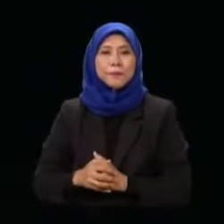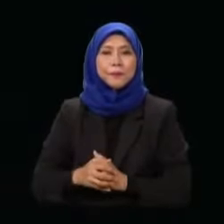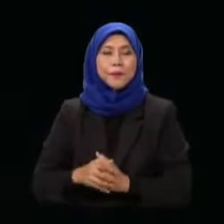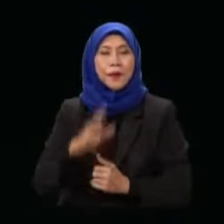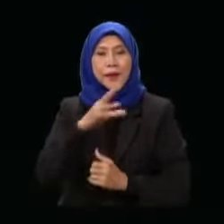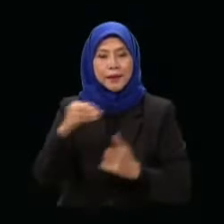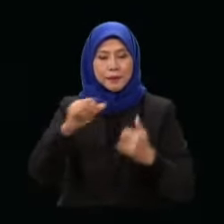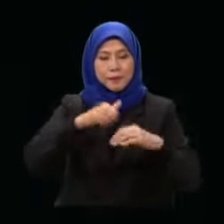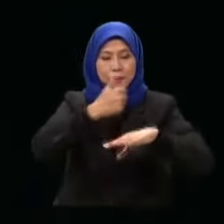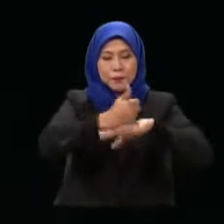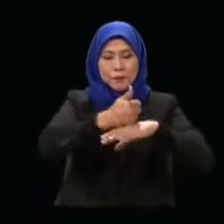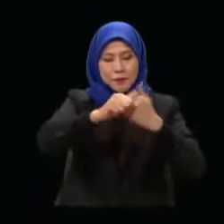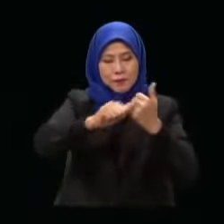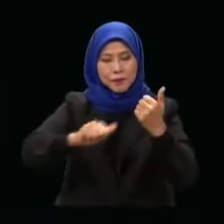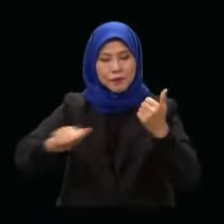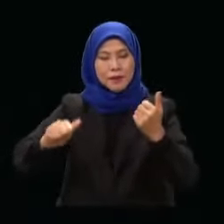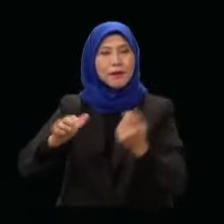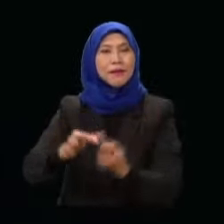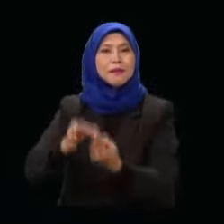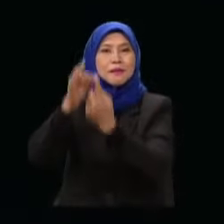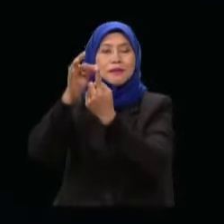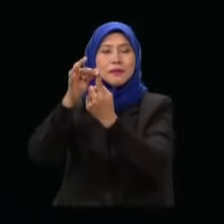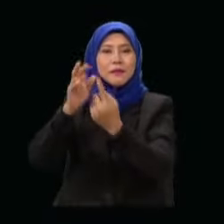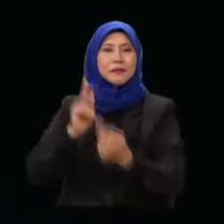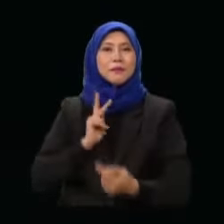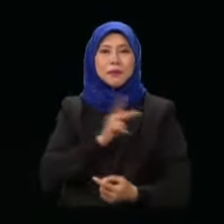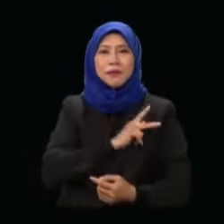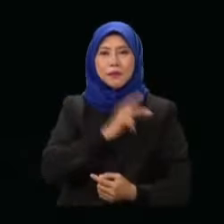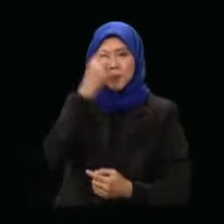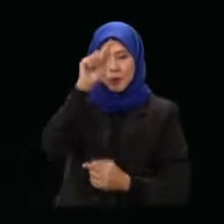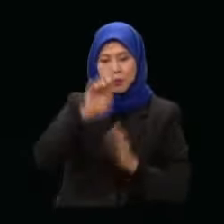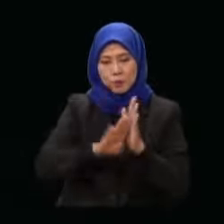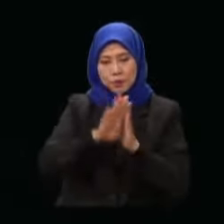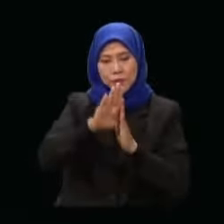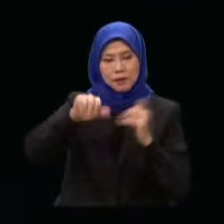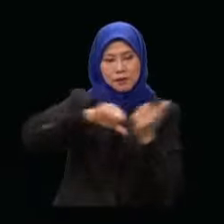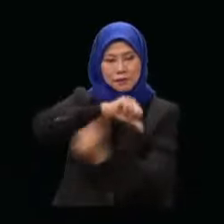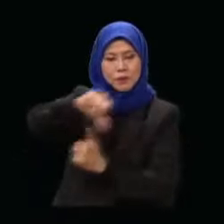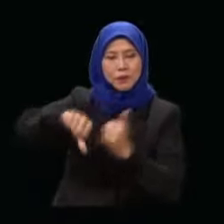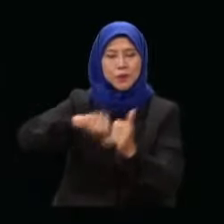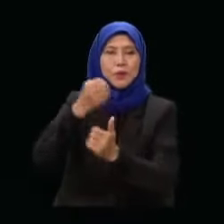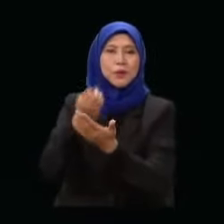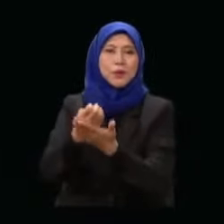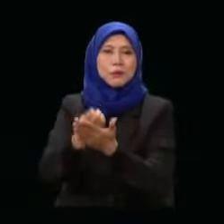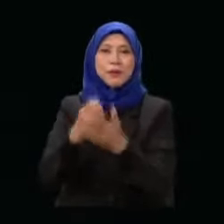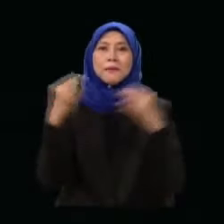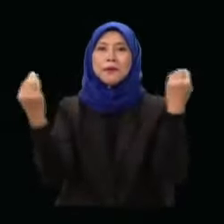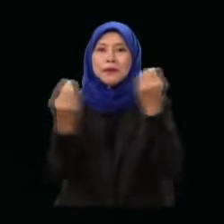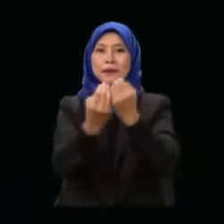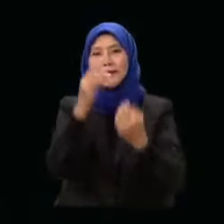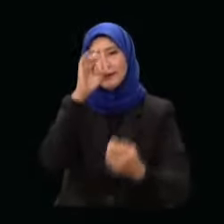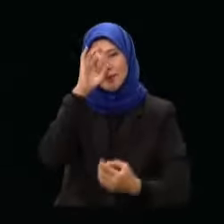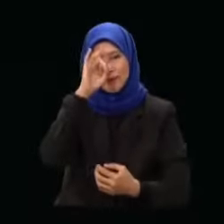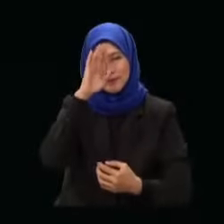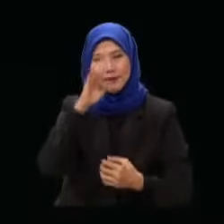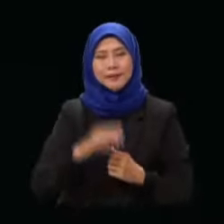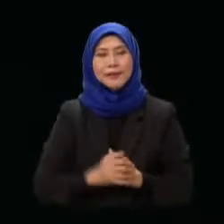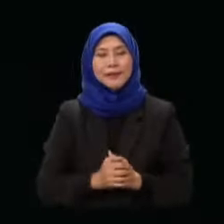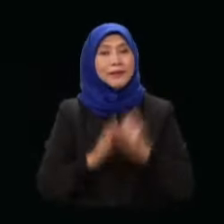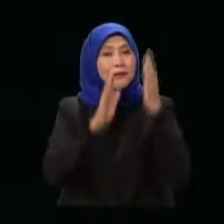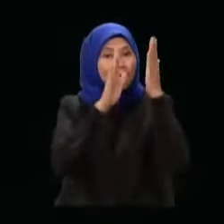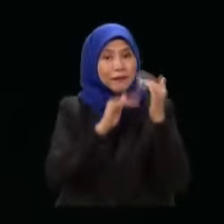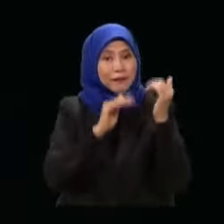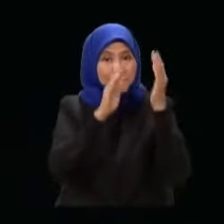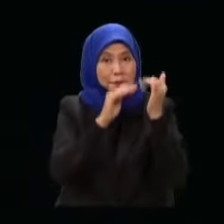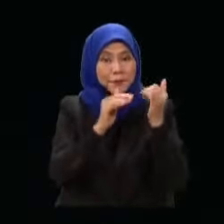penumbuhan jawatan kuasa khas cabinet mengenai pembangunan sosio-ekonomi masyarakat India ini dalam masa terdekat nih jadi kita